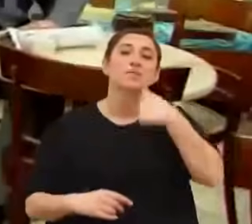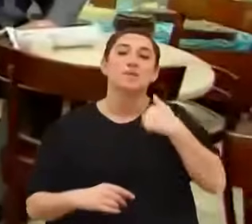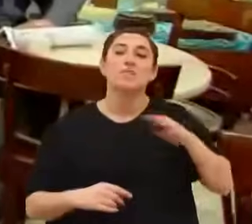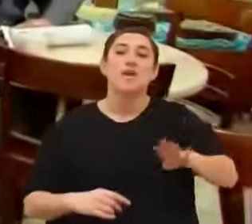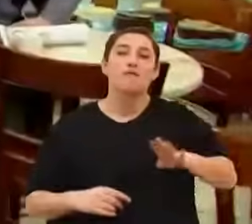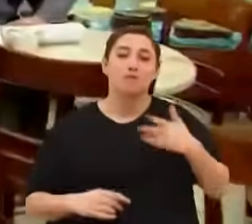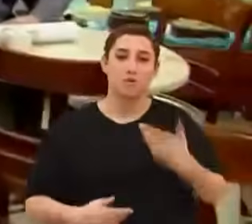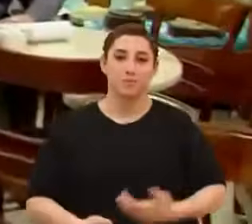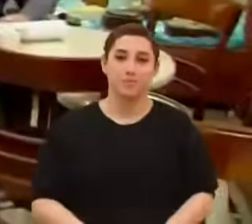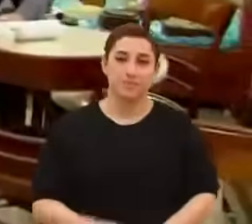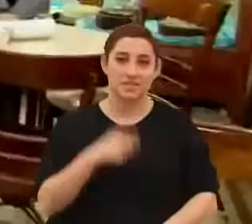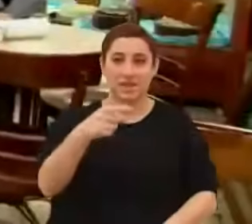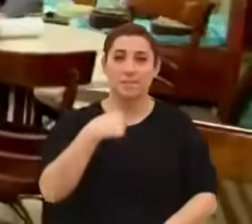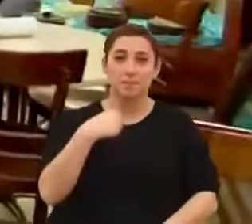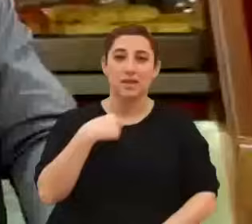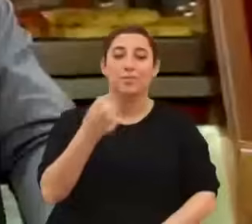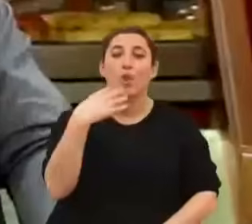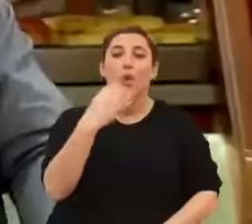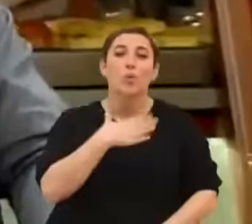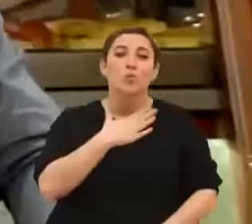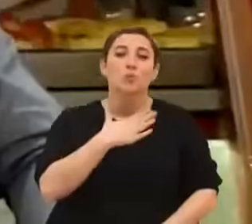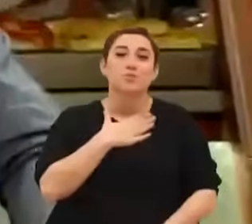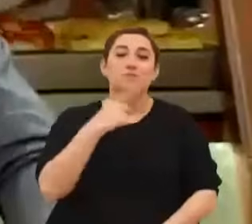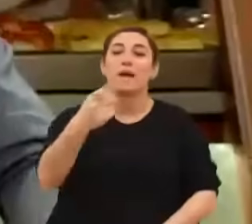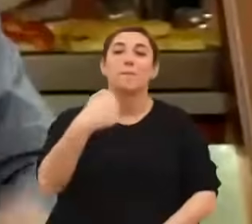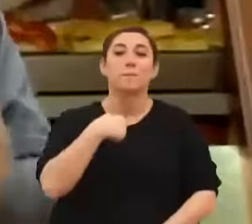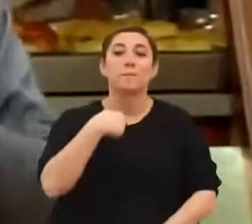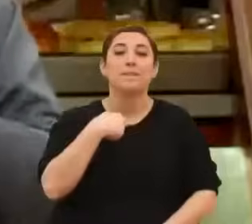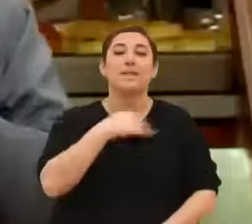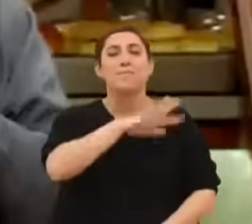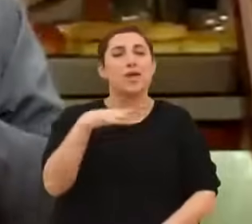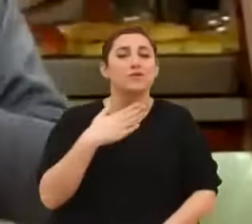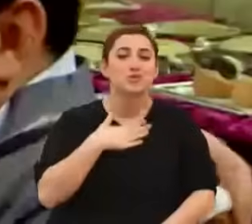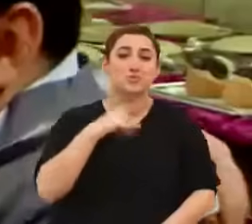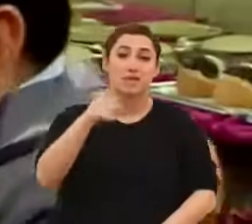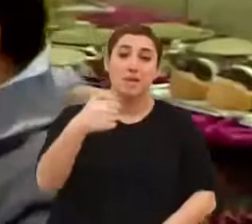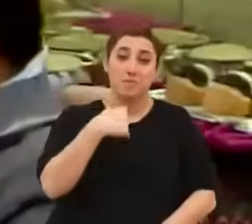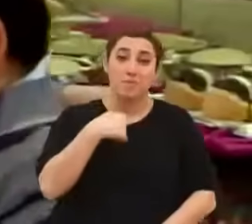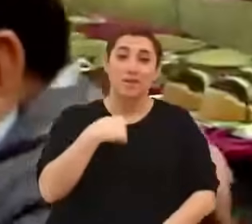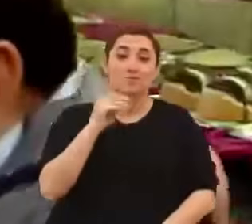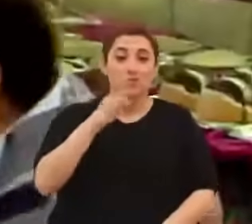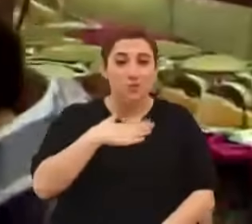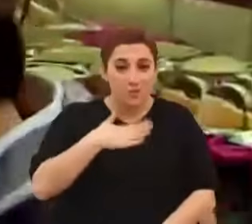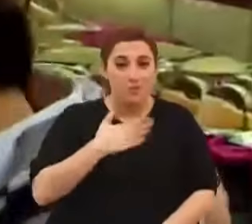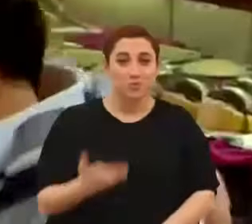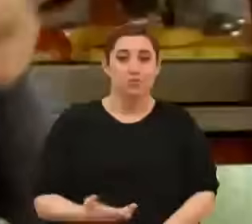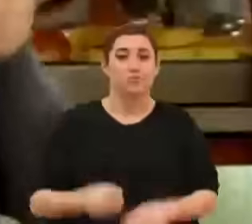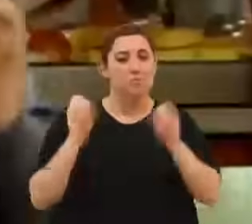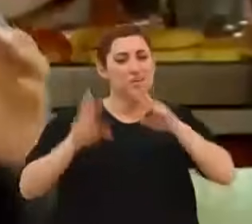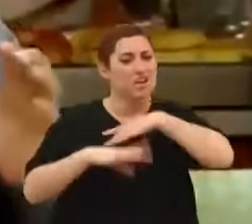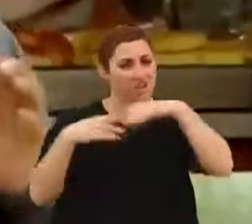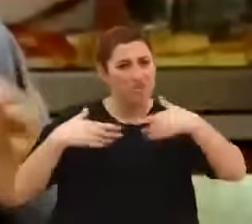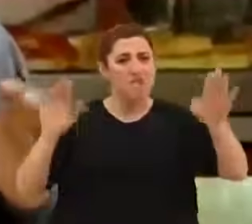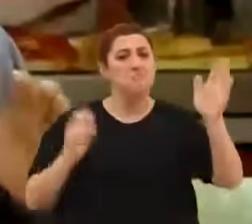benim canım. Sensin benim lokumum, sensin benim her şeyim. Sensin benim çocuğum. Bırak